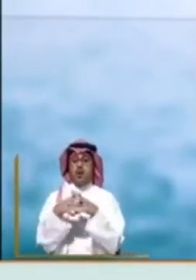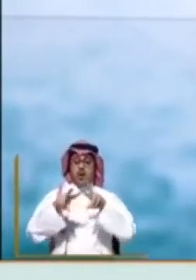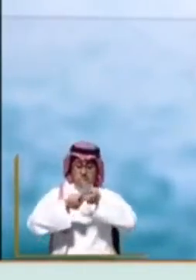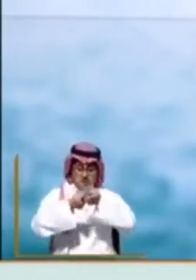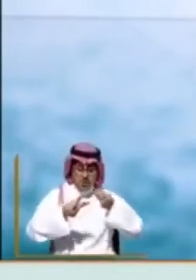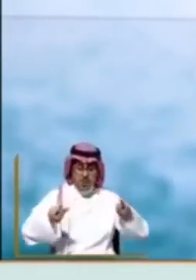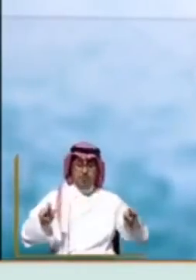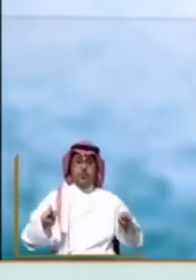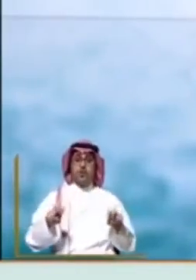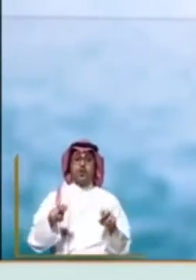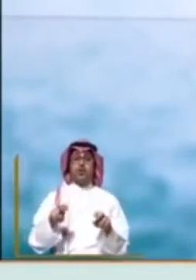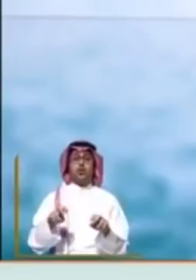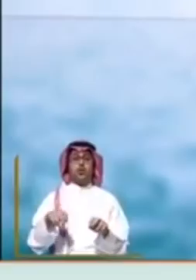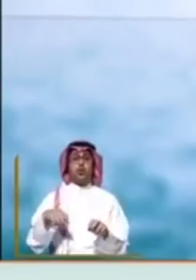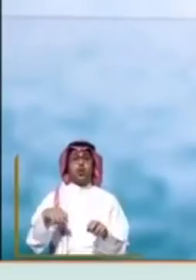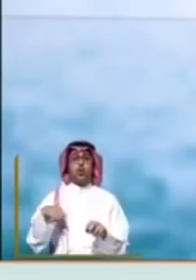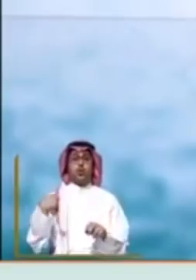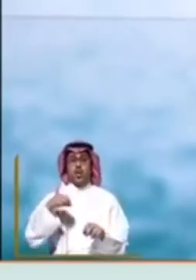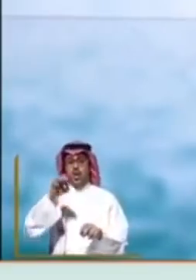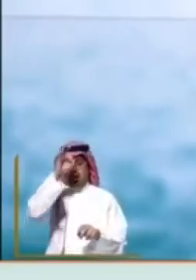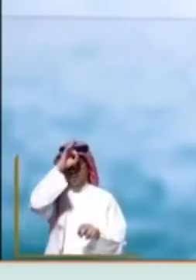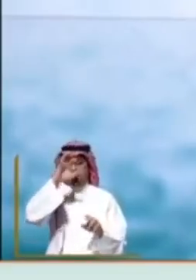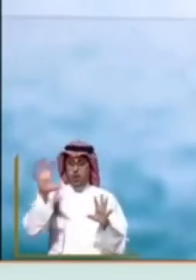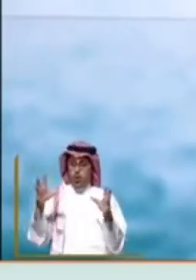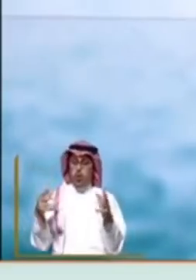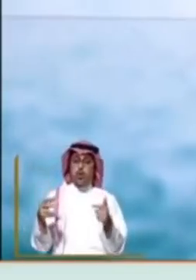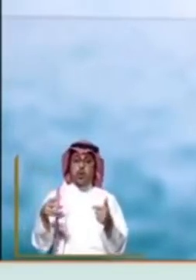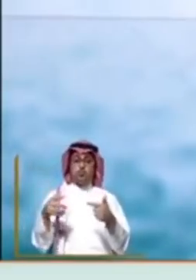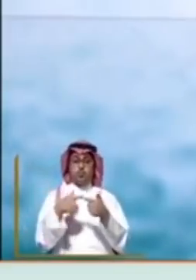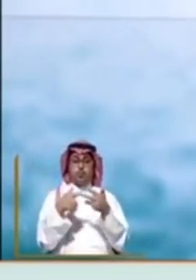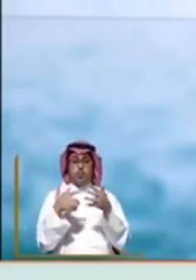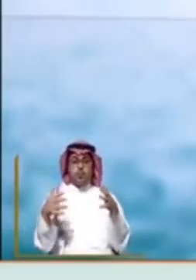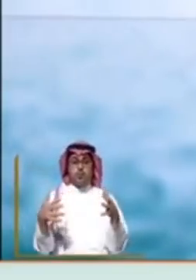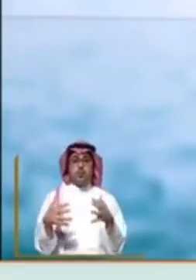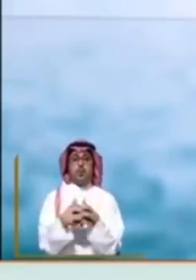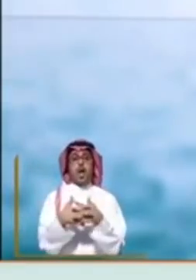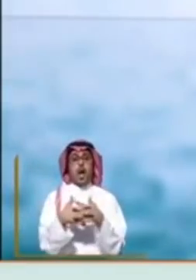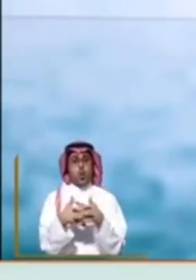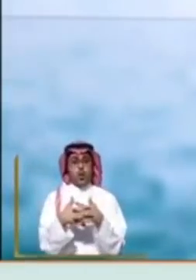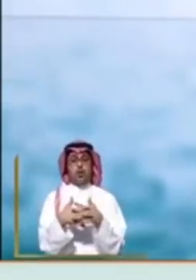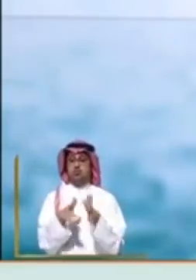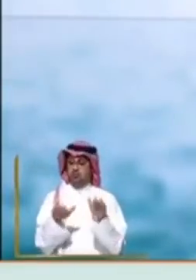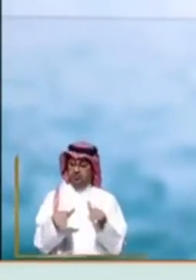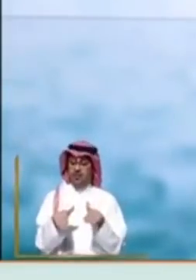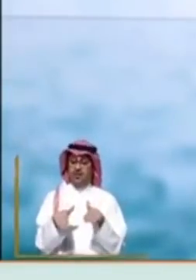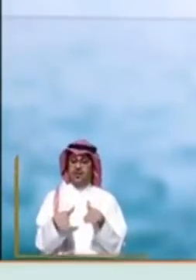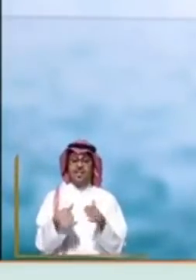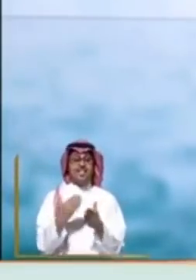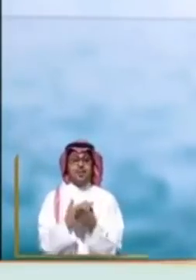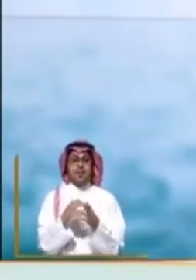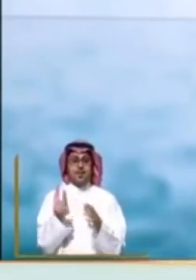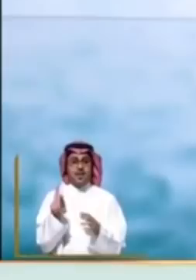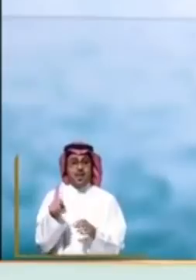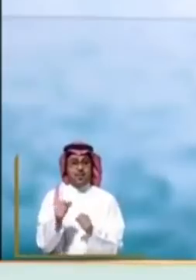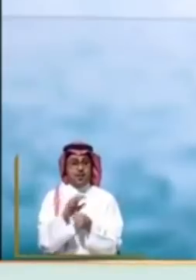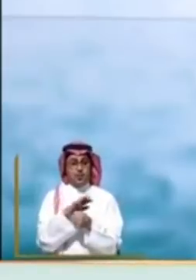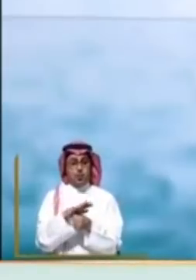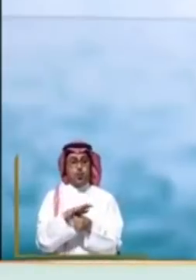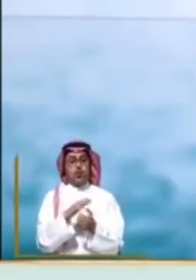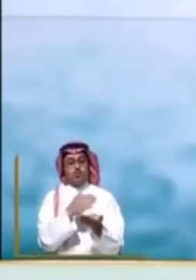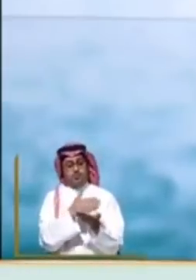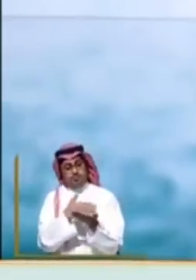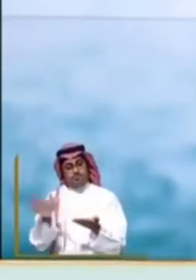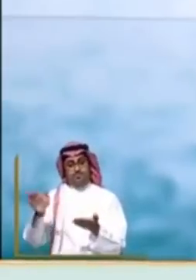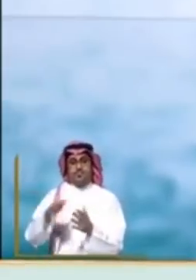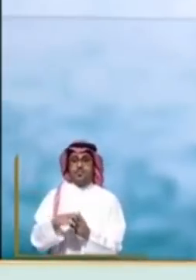للتفتيش وعمليات أيضا الجولات المشتركة أيضا لمكافحة هذا